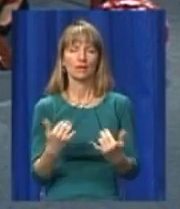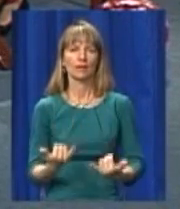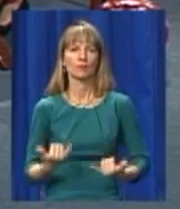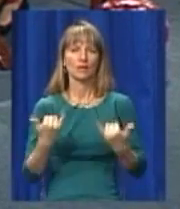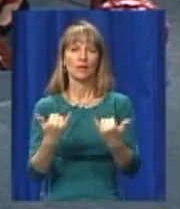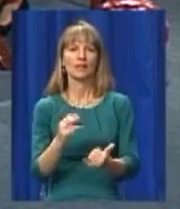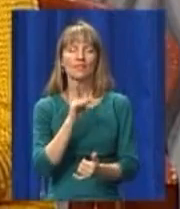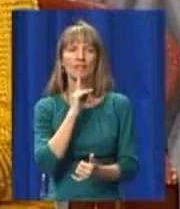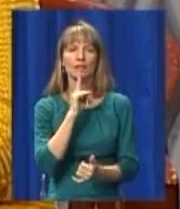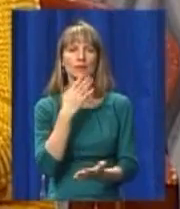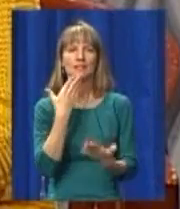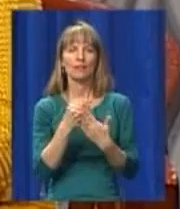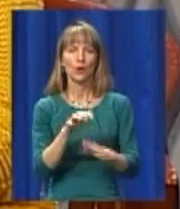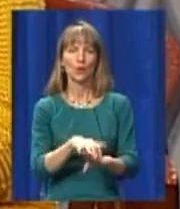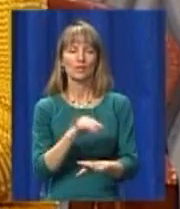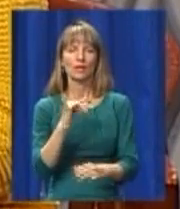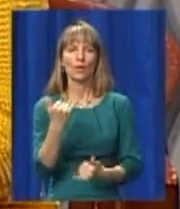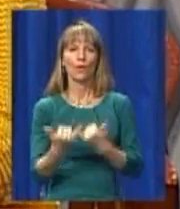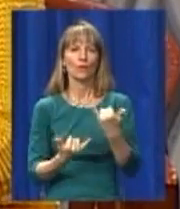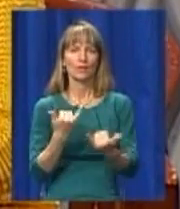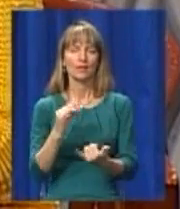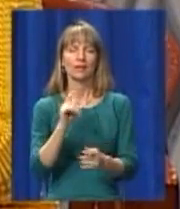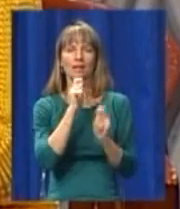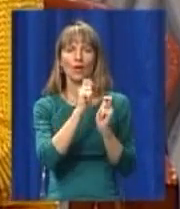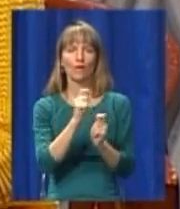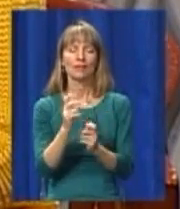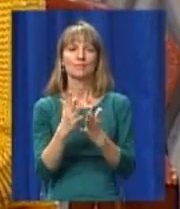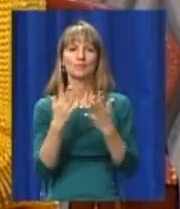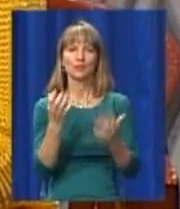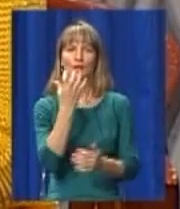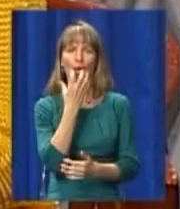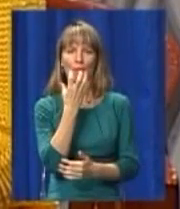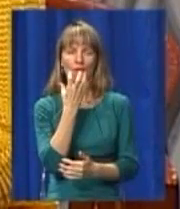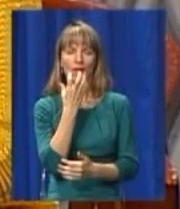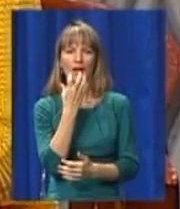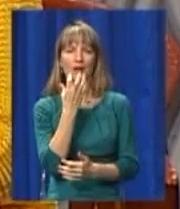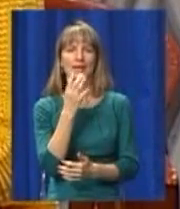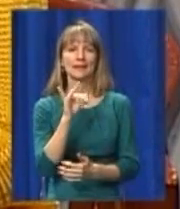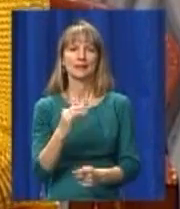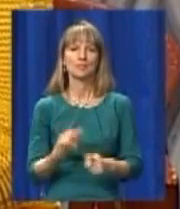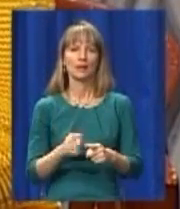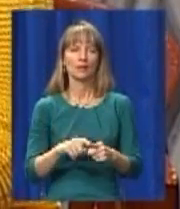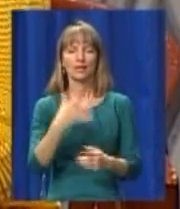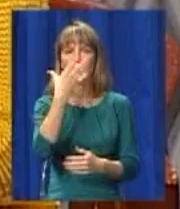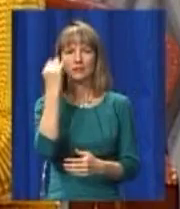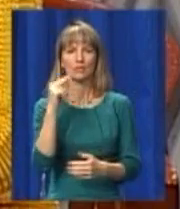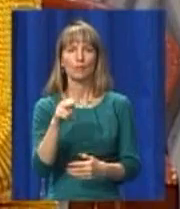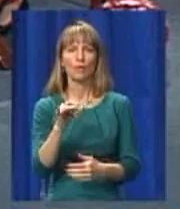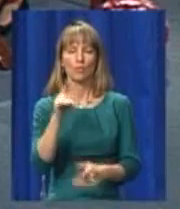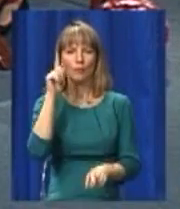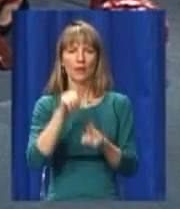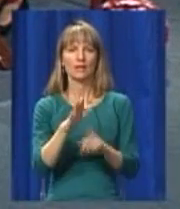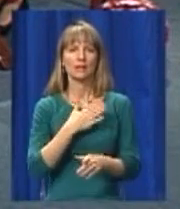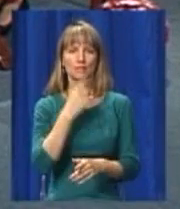приділяти і увагу своїм котикам, і догляд, і дарувати їм більше тепла. Тож не забувати про братків наших